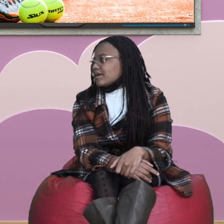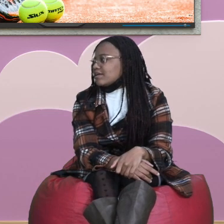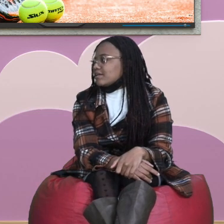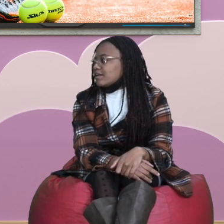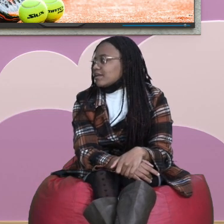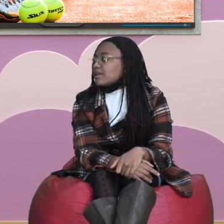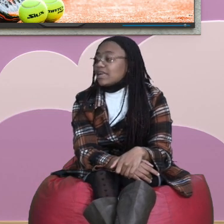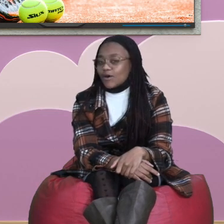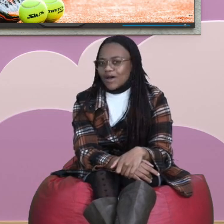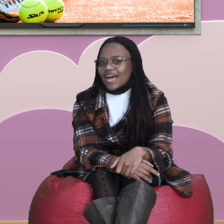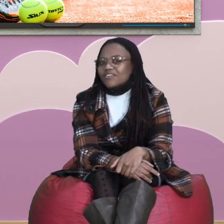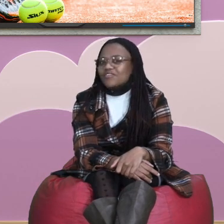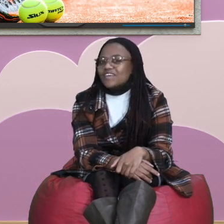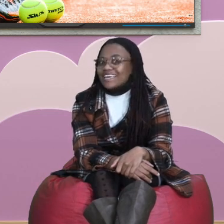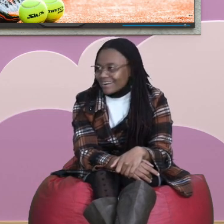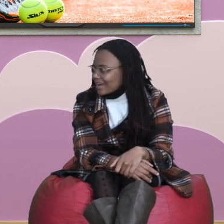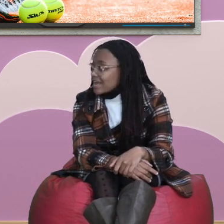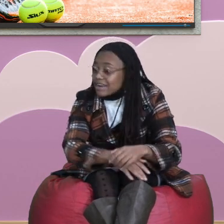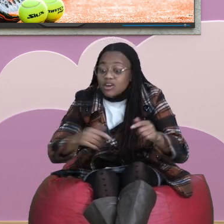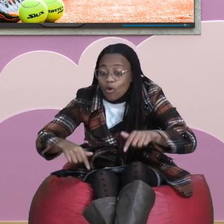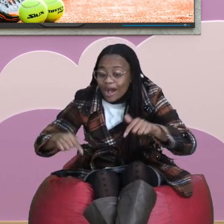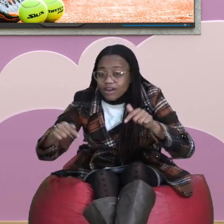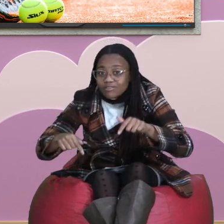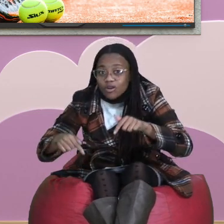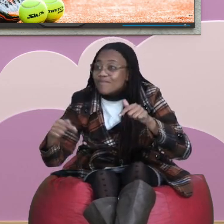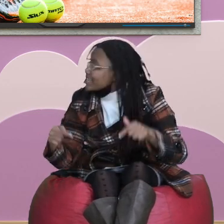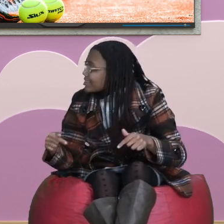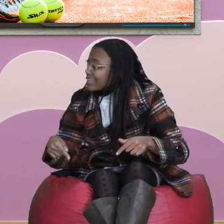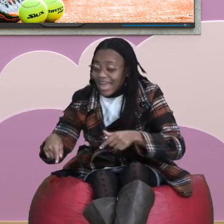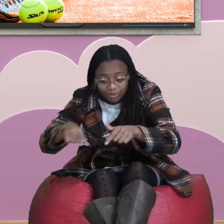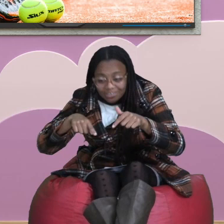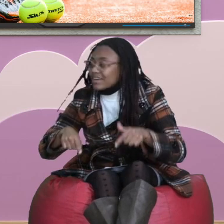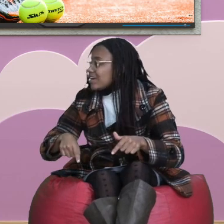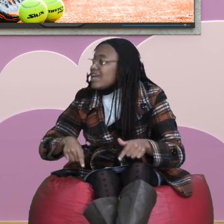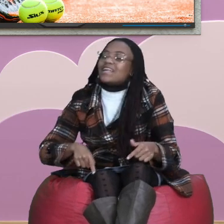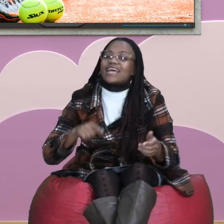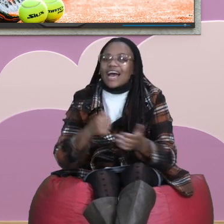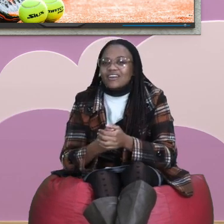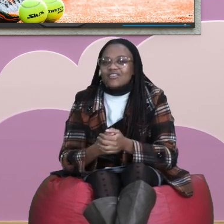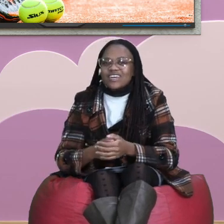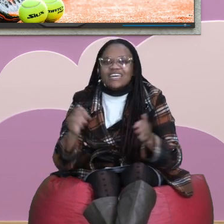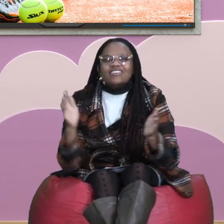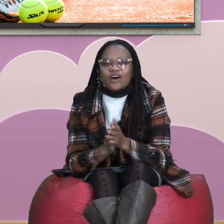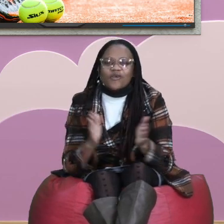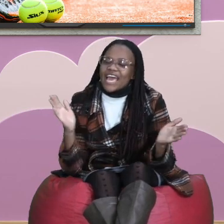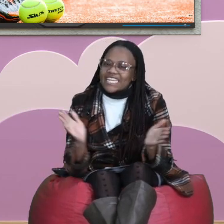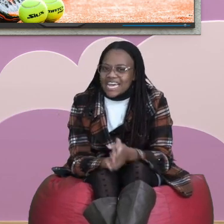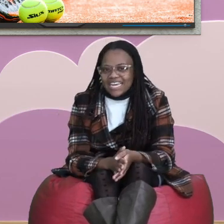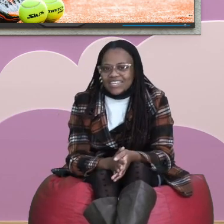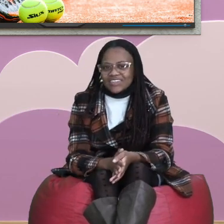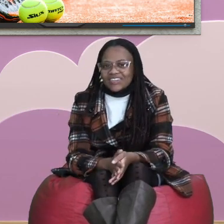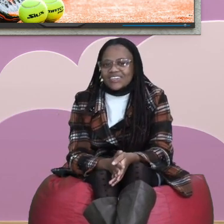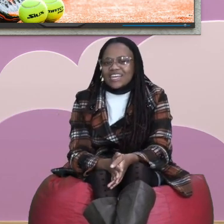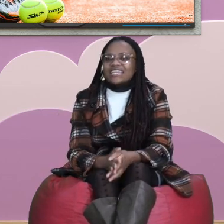definitely. Nou, Nou, Vandag? weer. Nou gaan ons onmiddellik draai ons terug en dan Joeten. gaan ons weer Zoey en